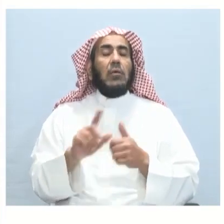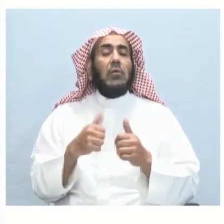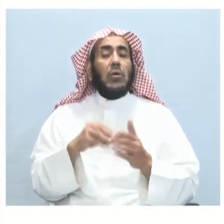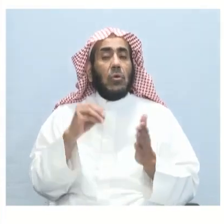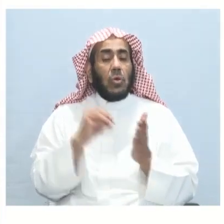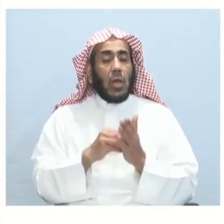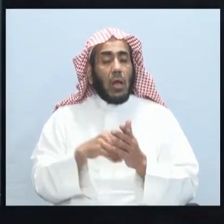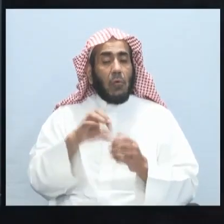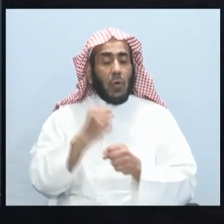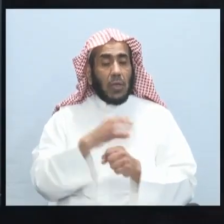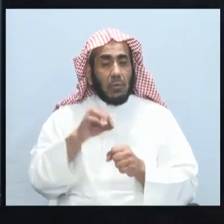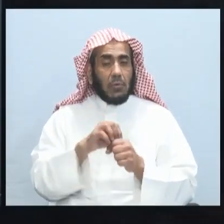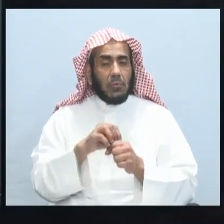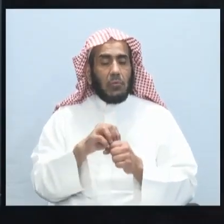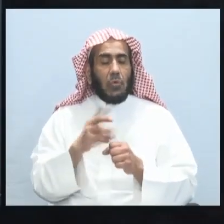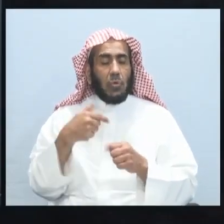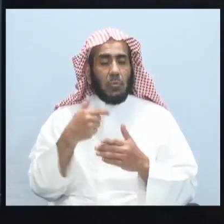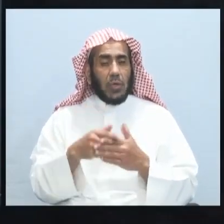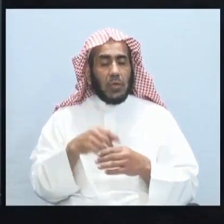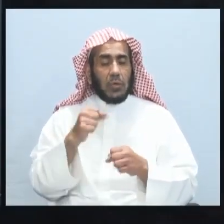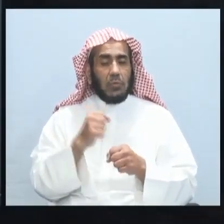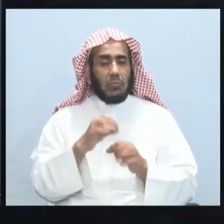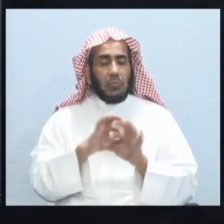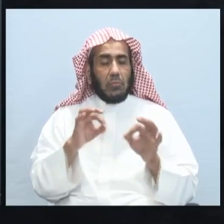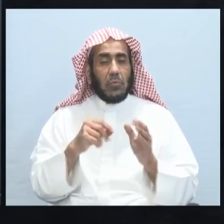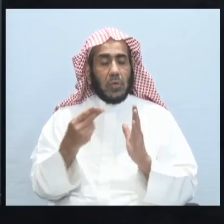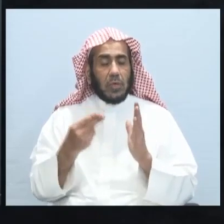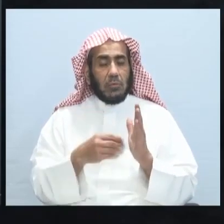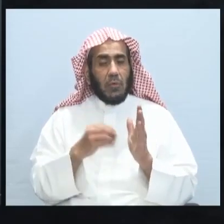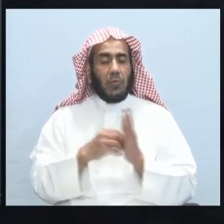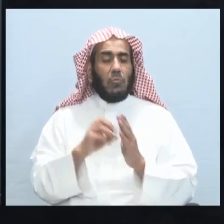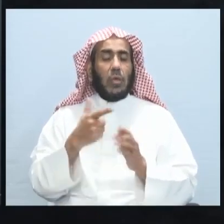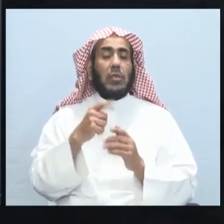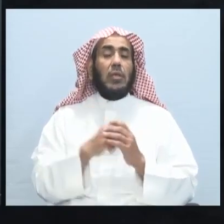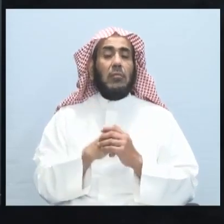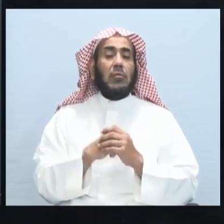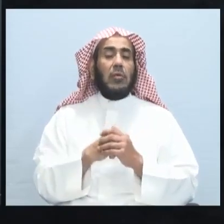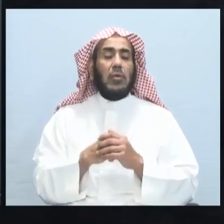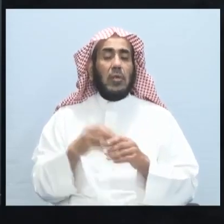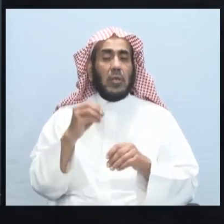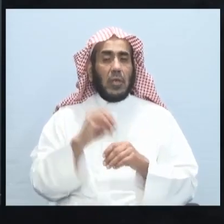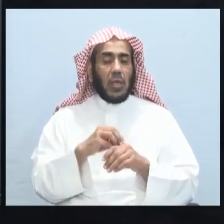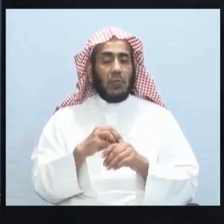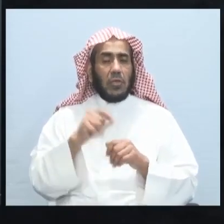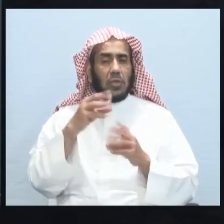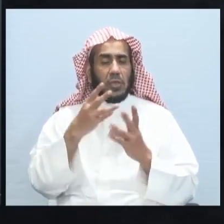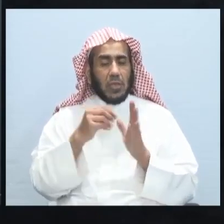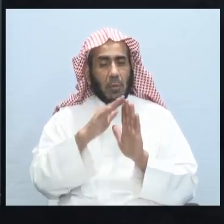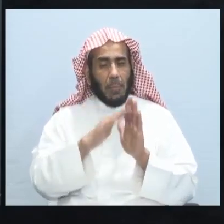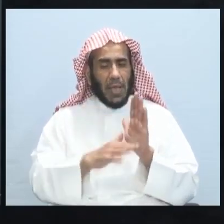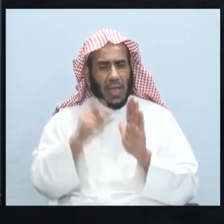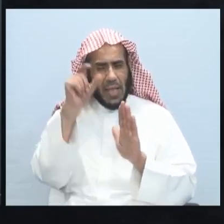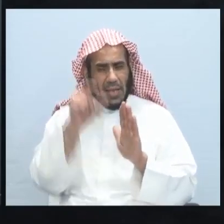ندخلها في ورقه العمل ومن ثم سيتم رسمها في المخطط التلقائي لاضافه سلسله بيانات الى